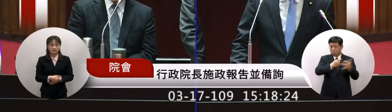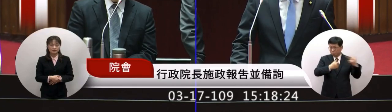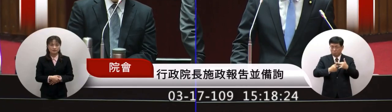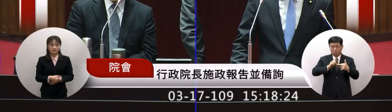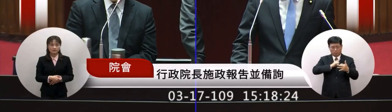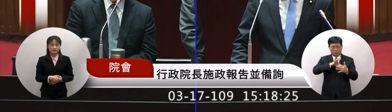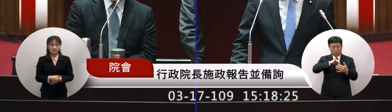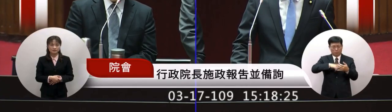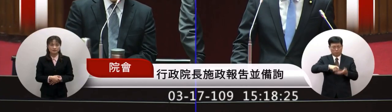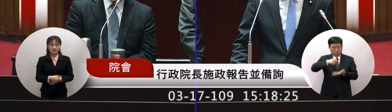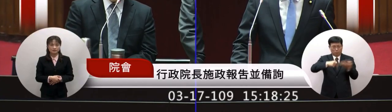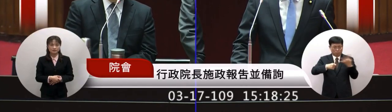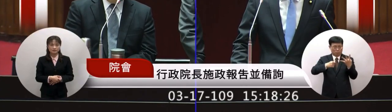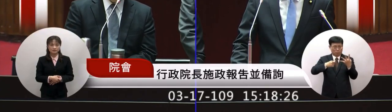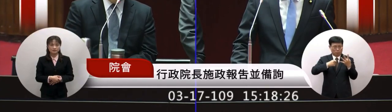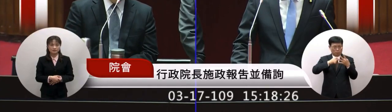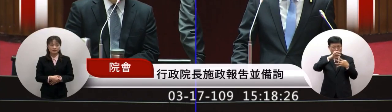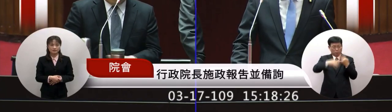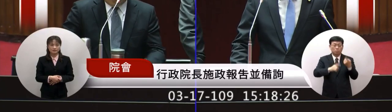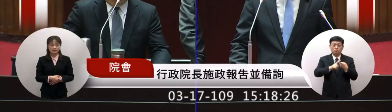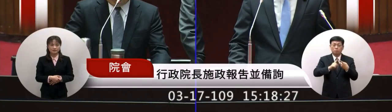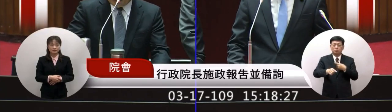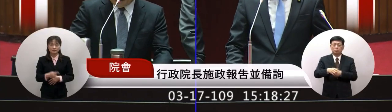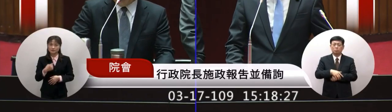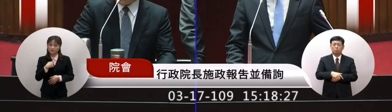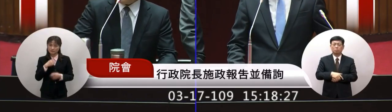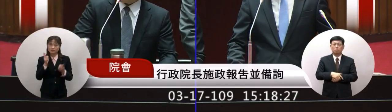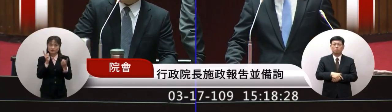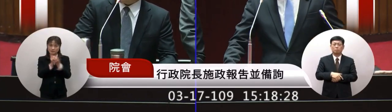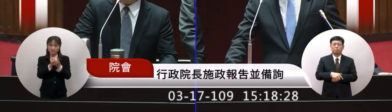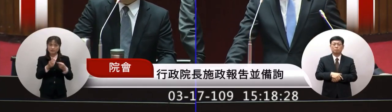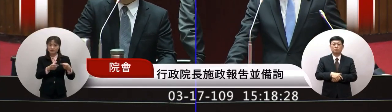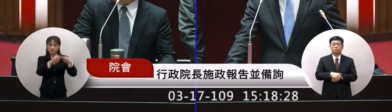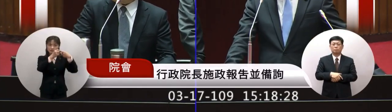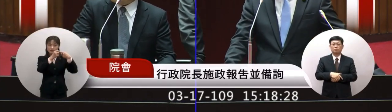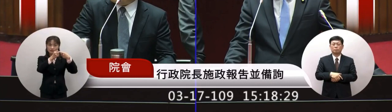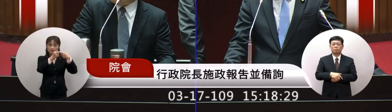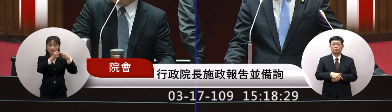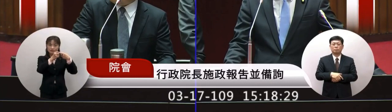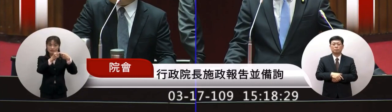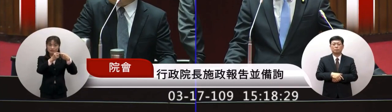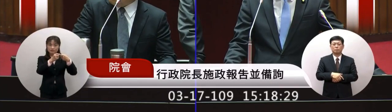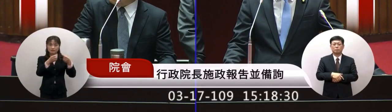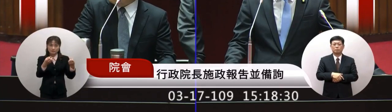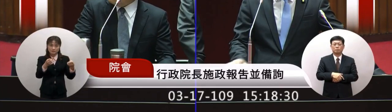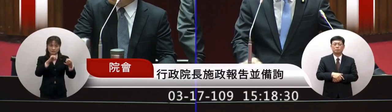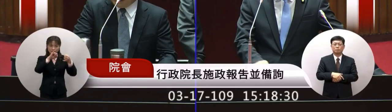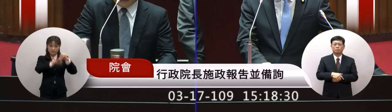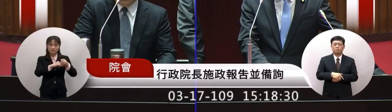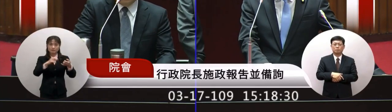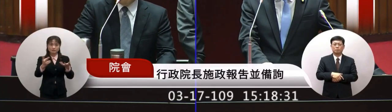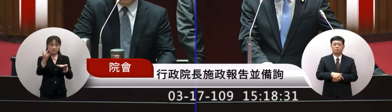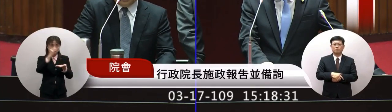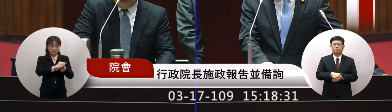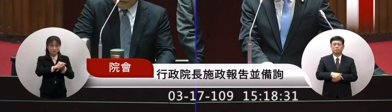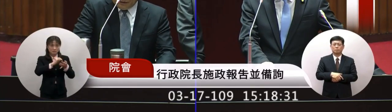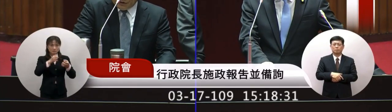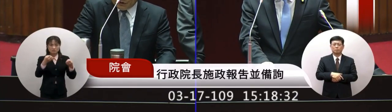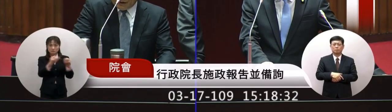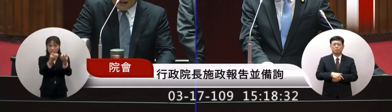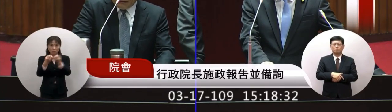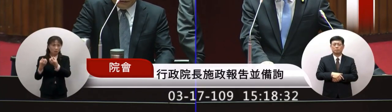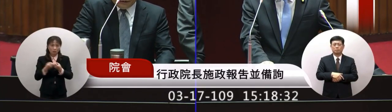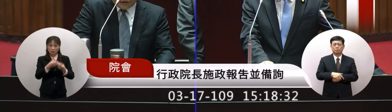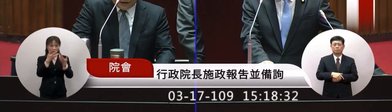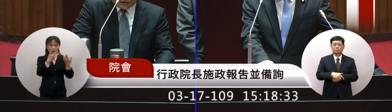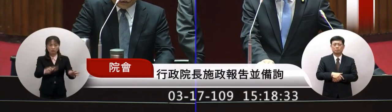提出四个坚持，对不对？好， 我对于第一次发生的种种状况觉得我们一